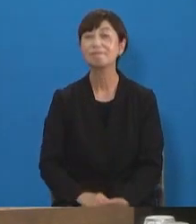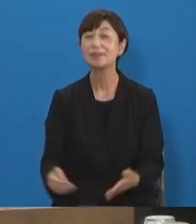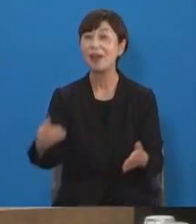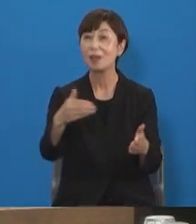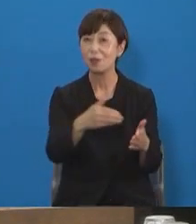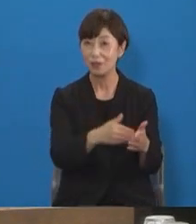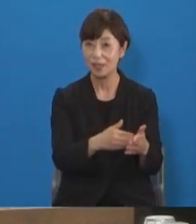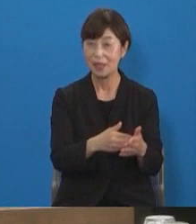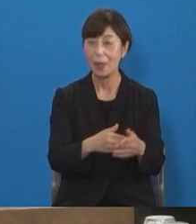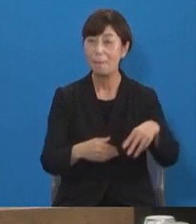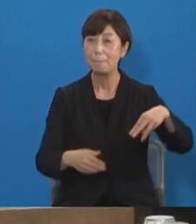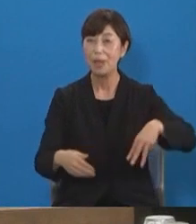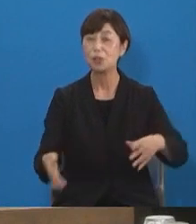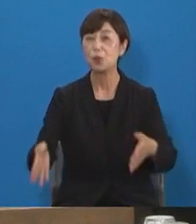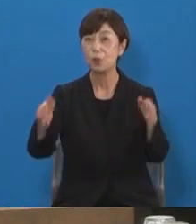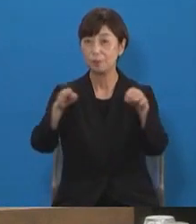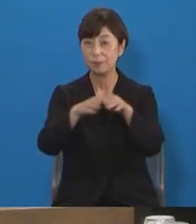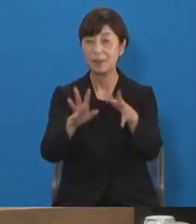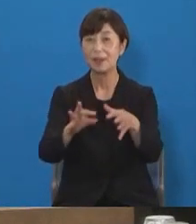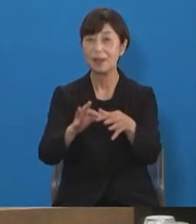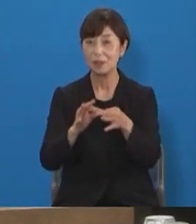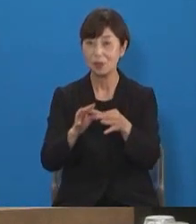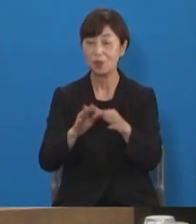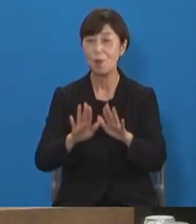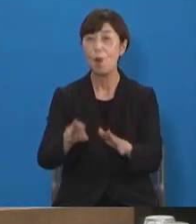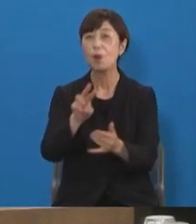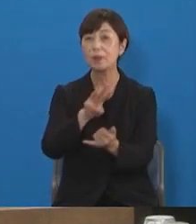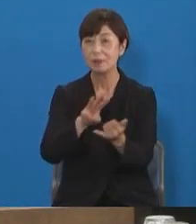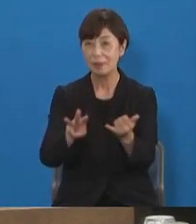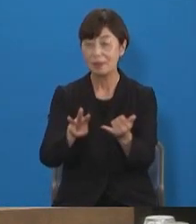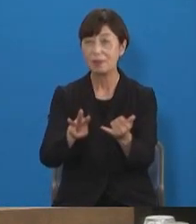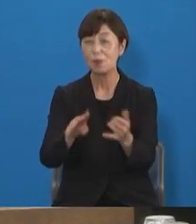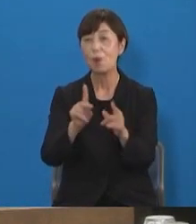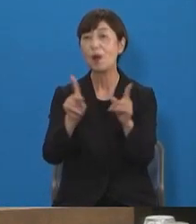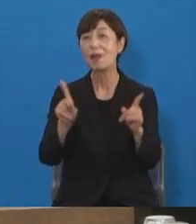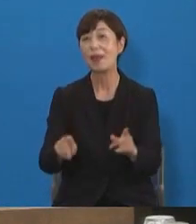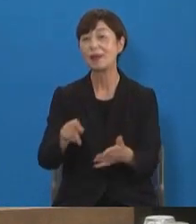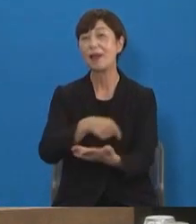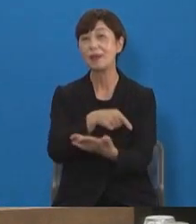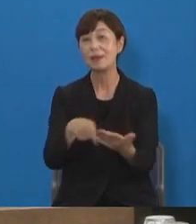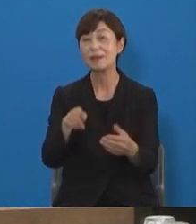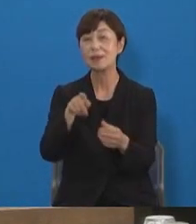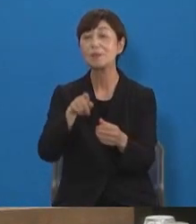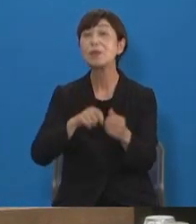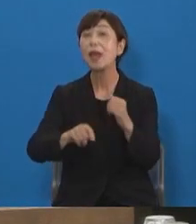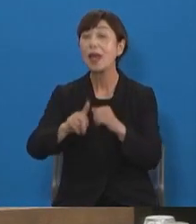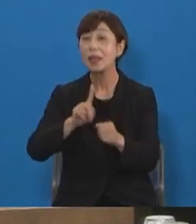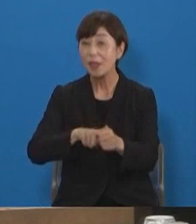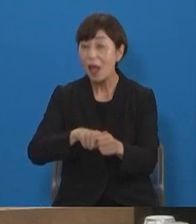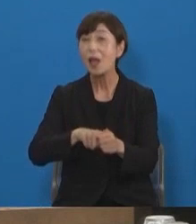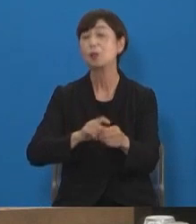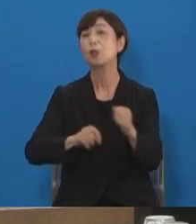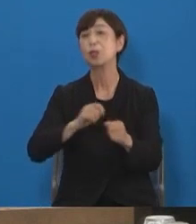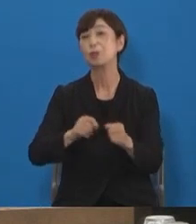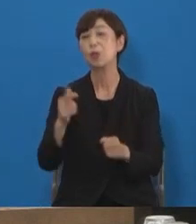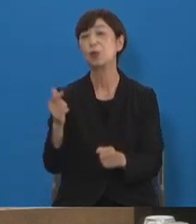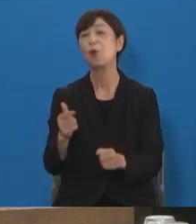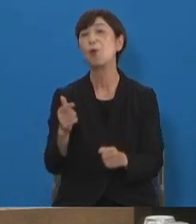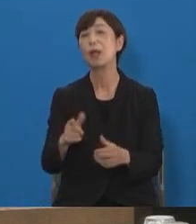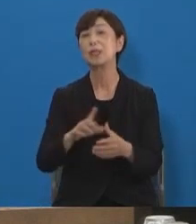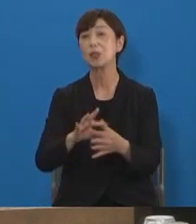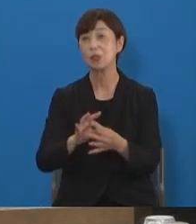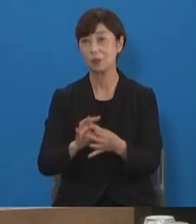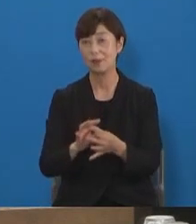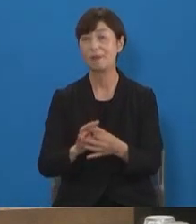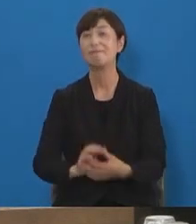に、マンションにまつわる防災上の課題解決に向けた取り組みの強化についてご質問いた